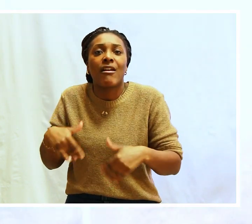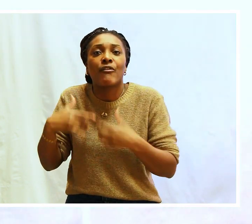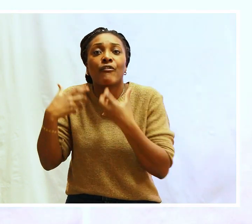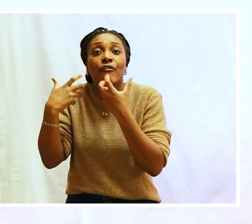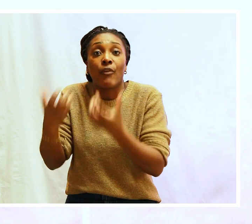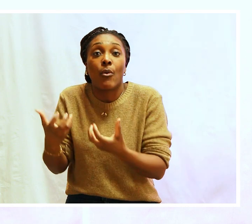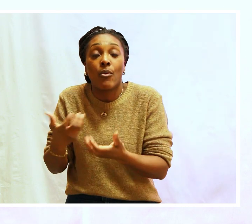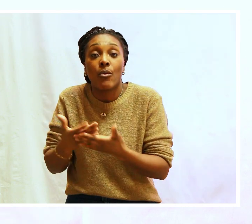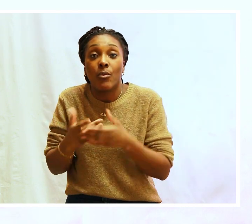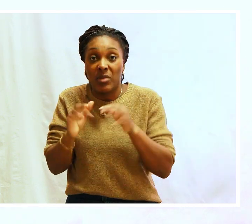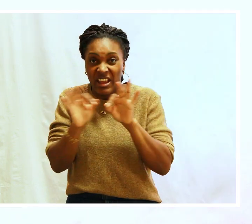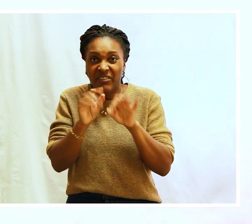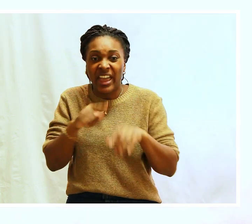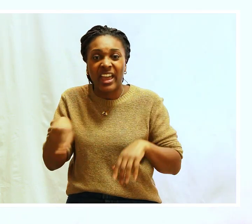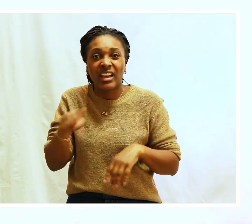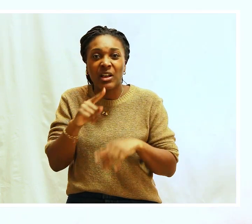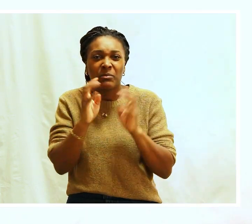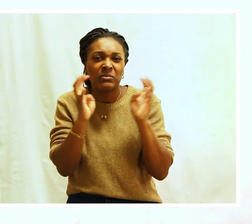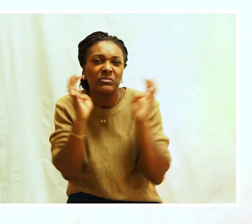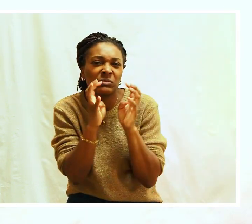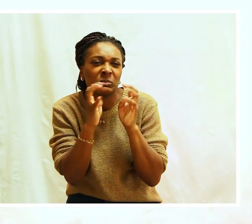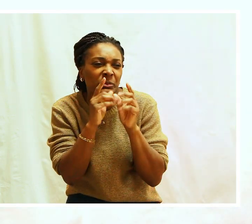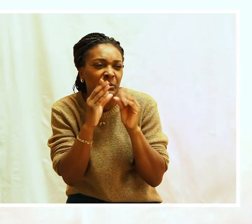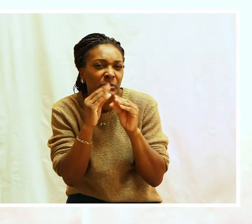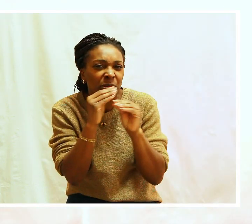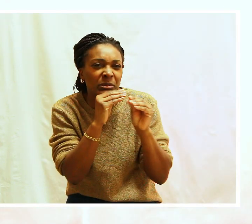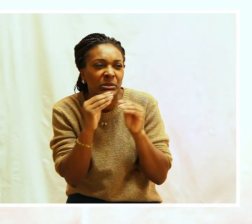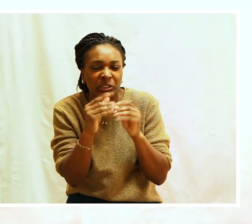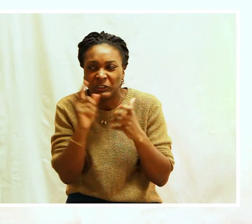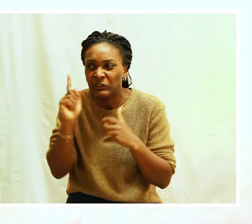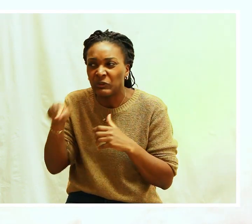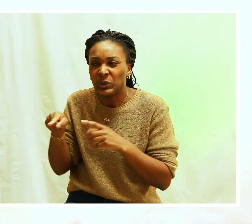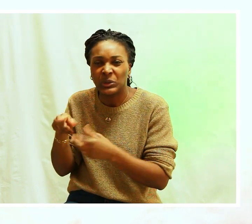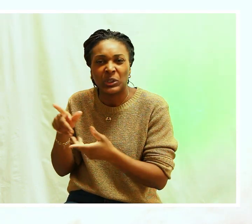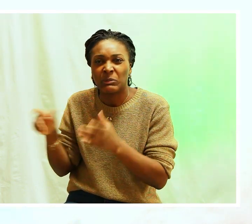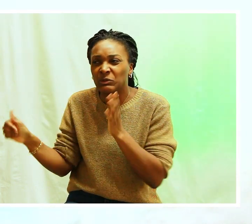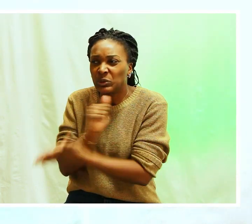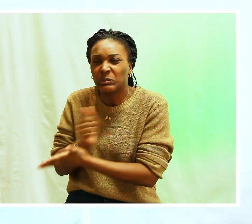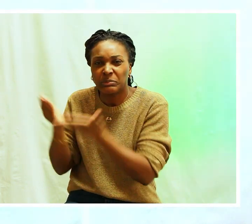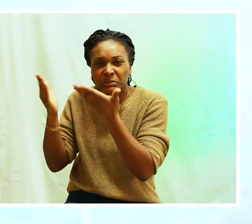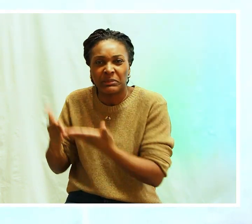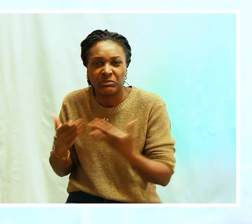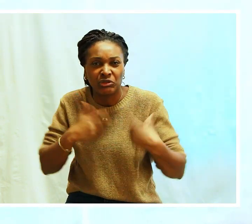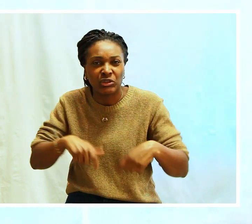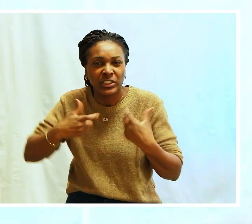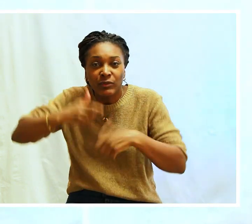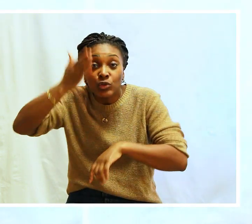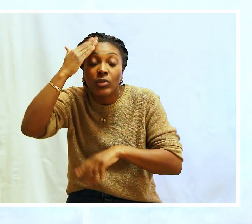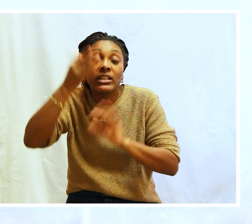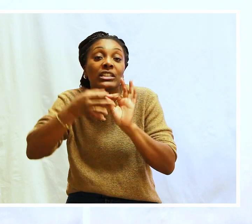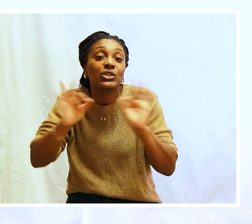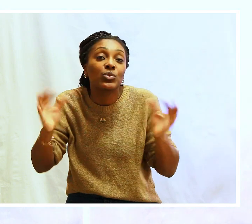vriller totalement à dire il faut qu'on l'élimine. Et on connaît la suite du texte. Et peut-être dans ton cœur aujourd'hui, il y a ces